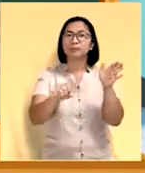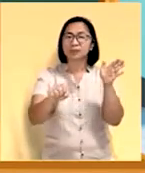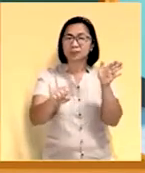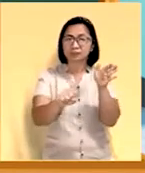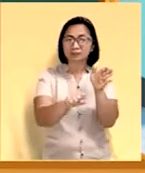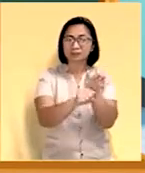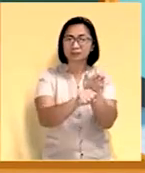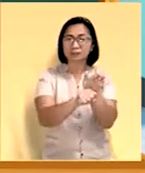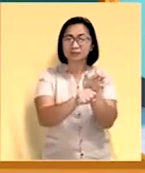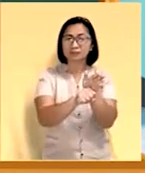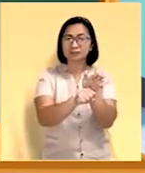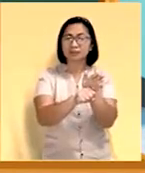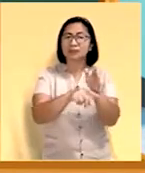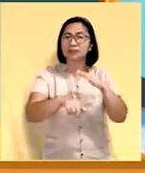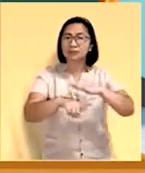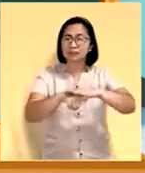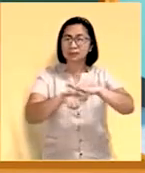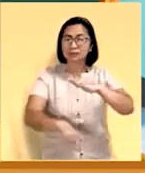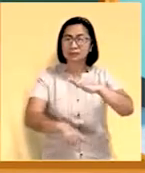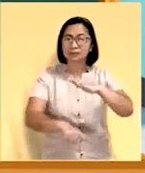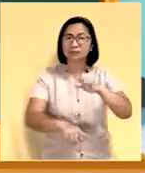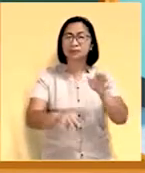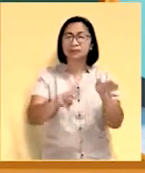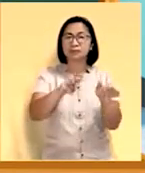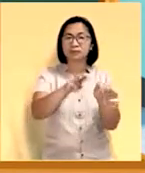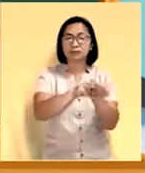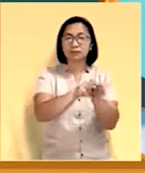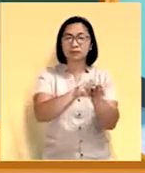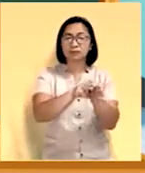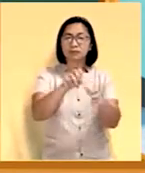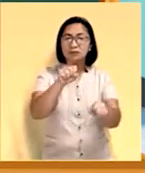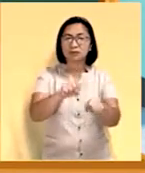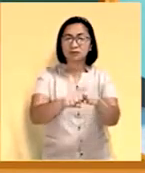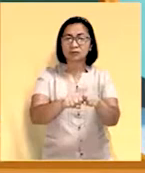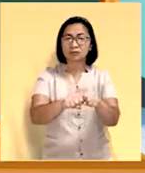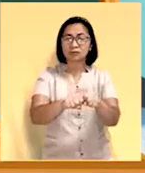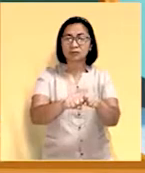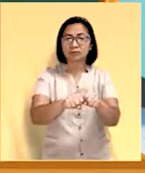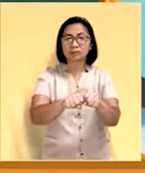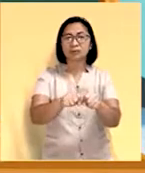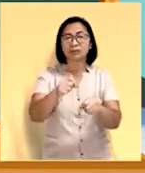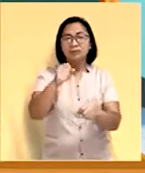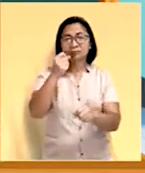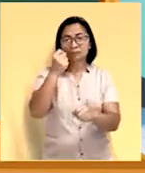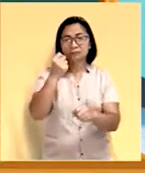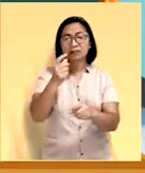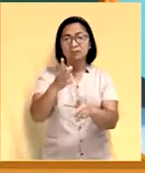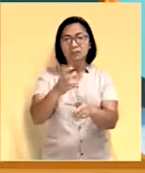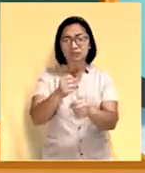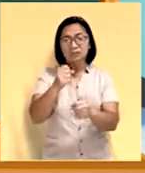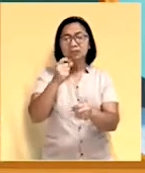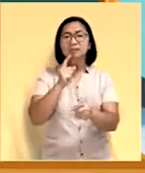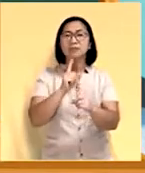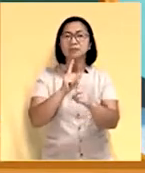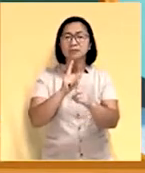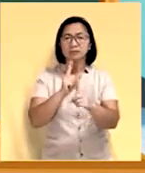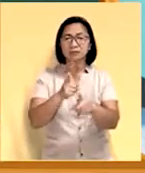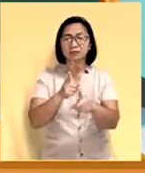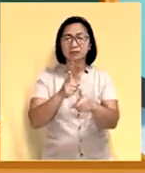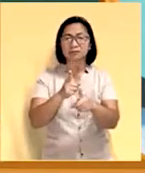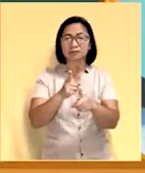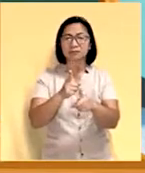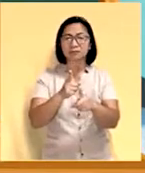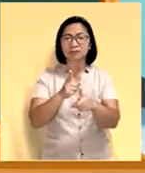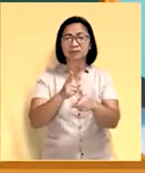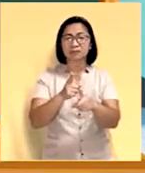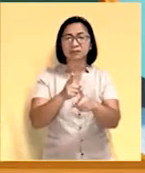Ang subtrahend ay ibinabawas sa minuend upang makuha mo ang sagot. Ang tawag